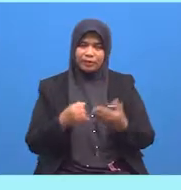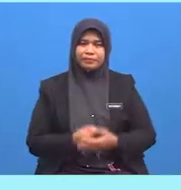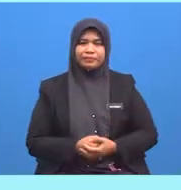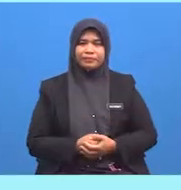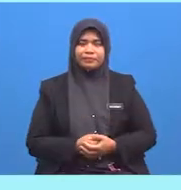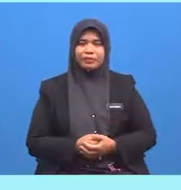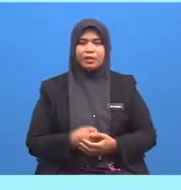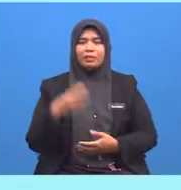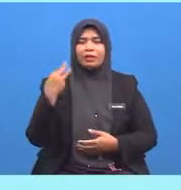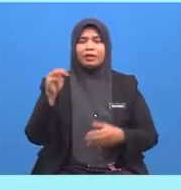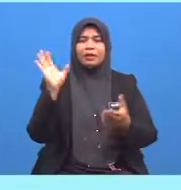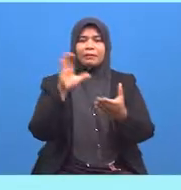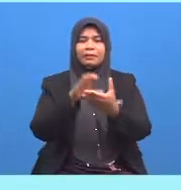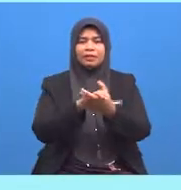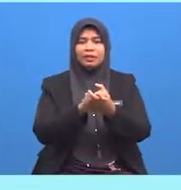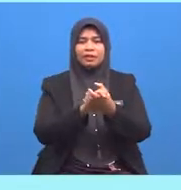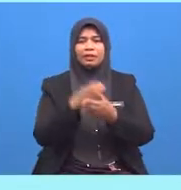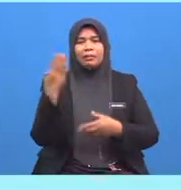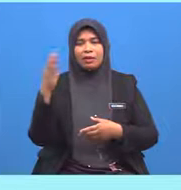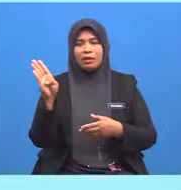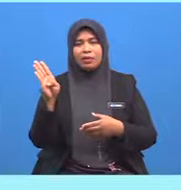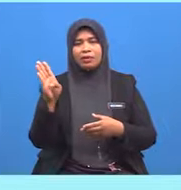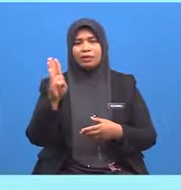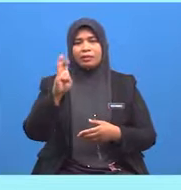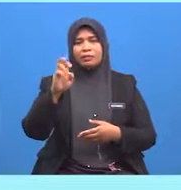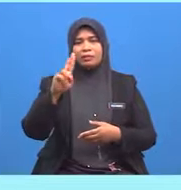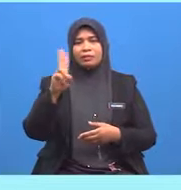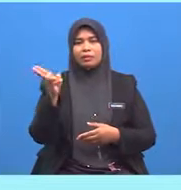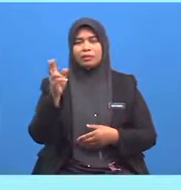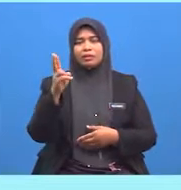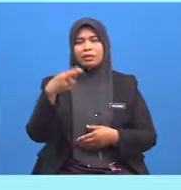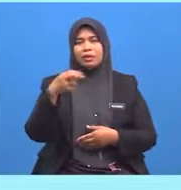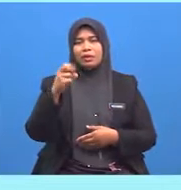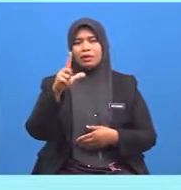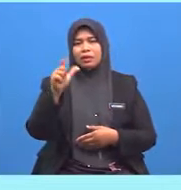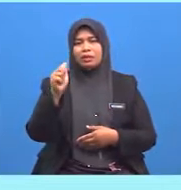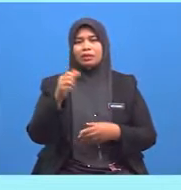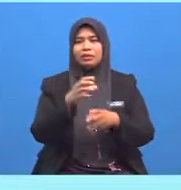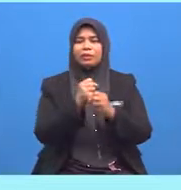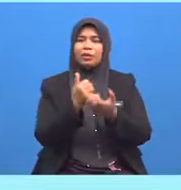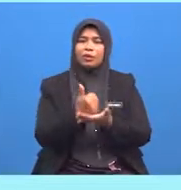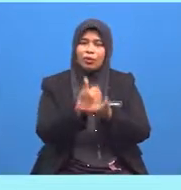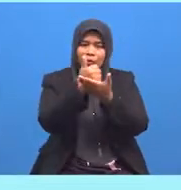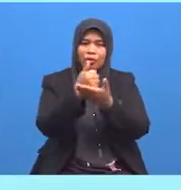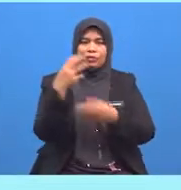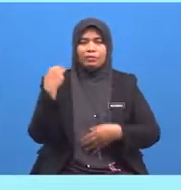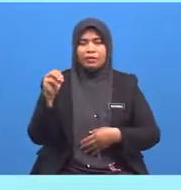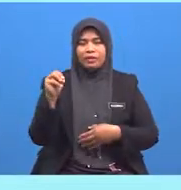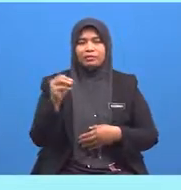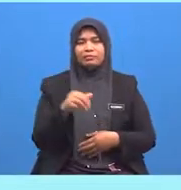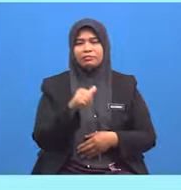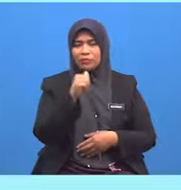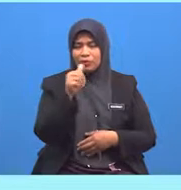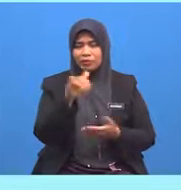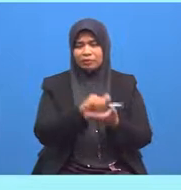mereka percaya bahwa berhasil dapat memberi petunjuk kepada mereka bukan itu